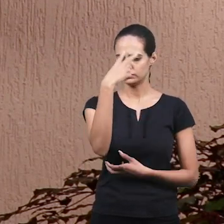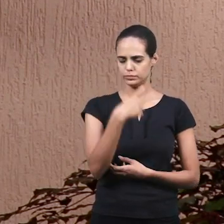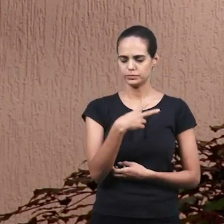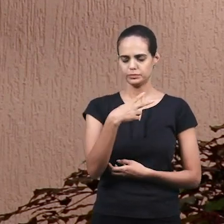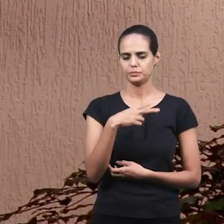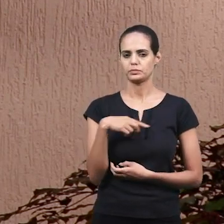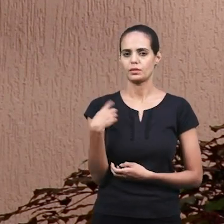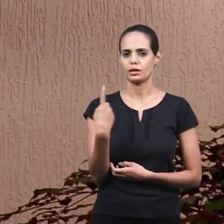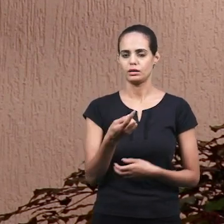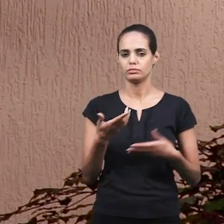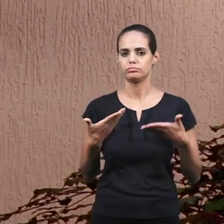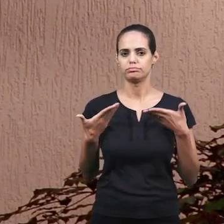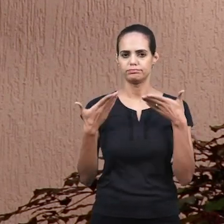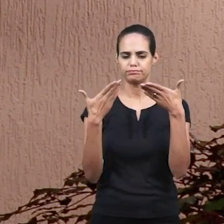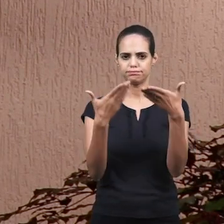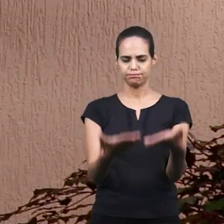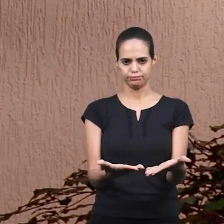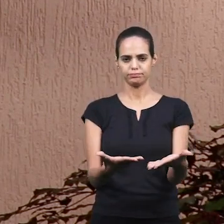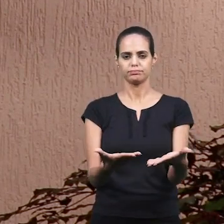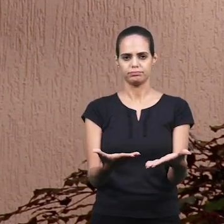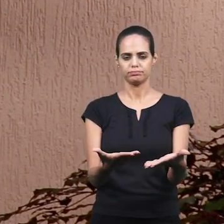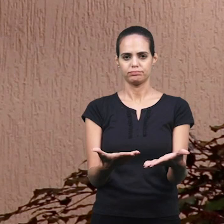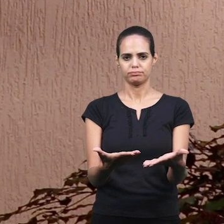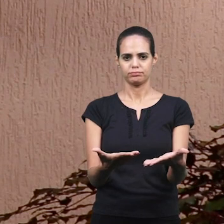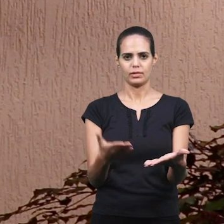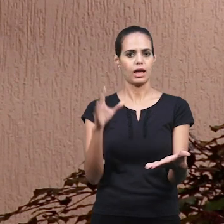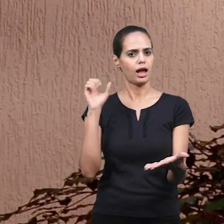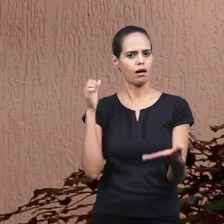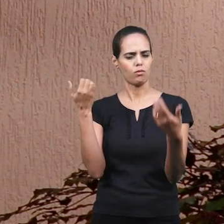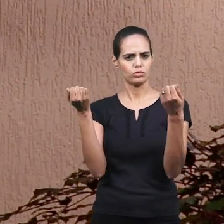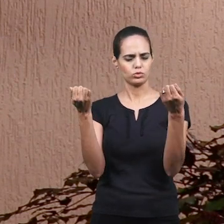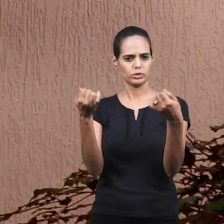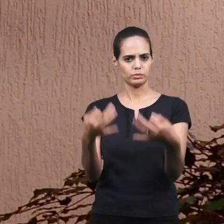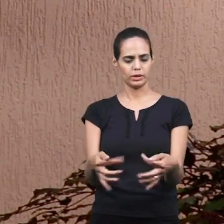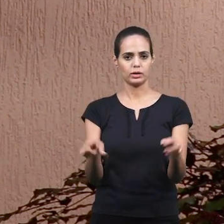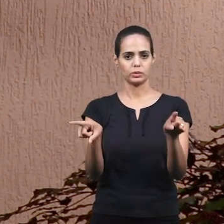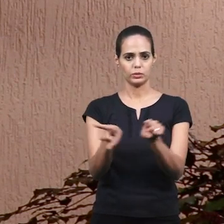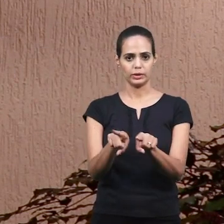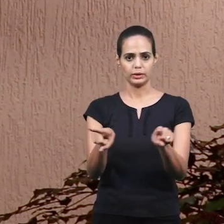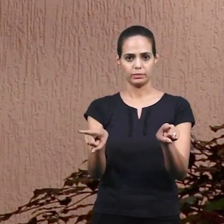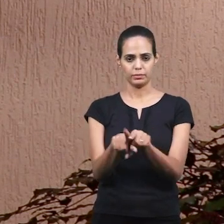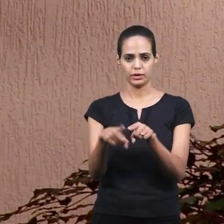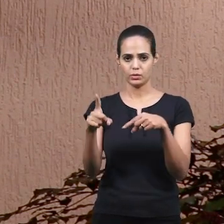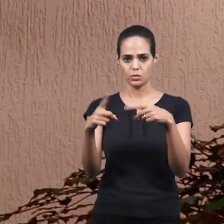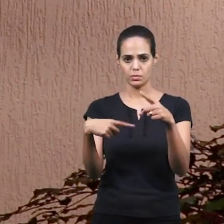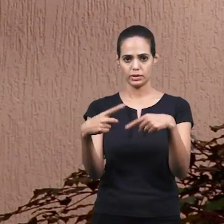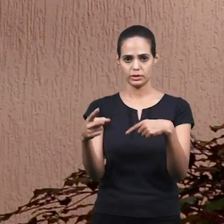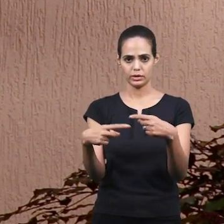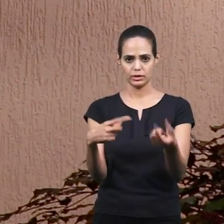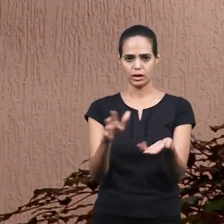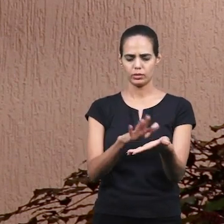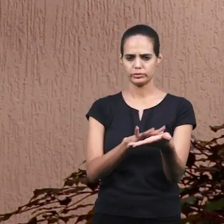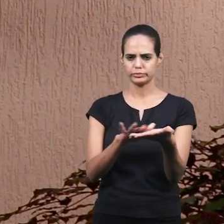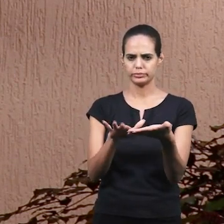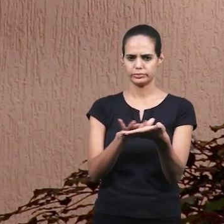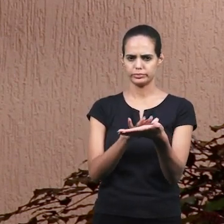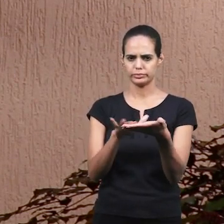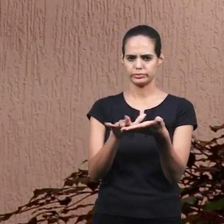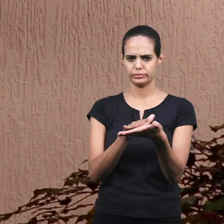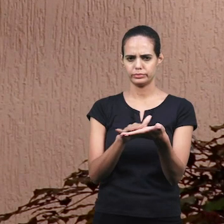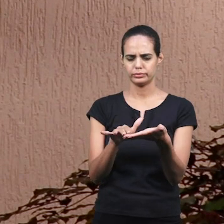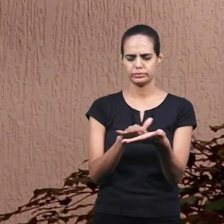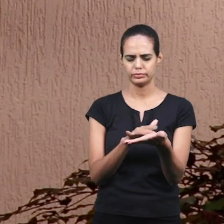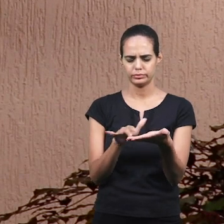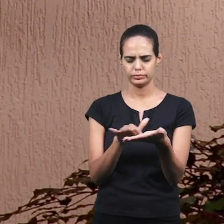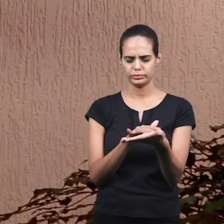déficience les visuels, nous avons disponibilisé l'audiodescription et le matériel sur demande en braille.